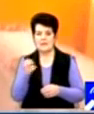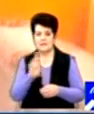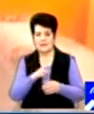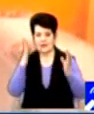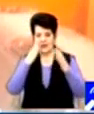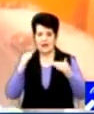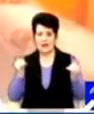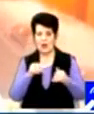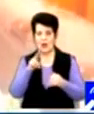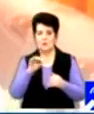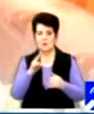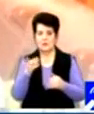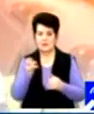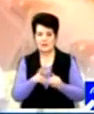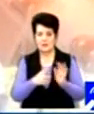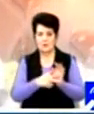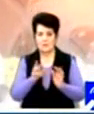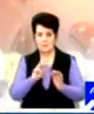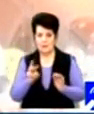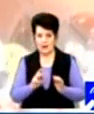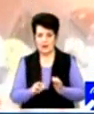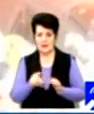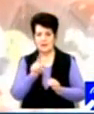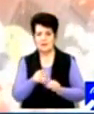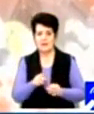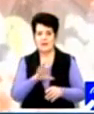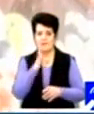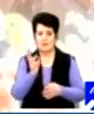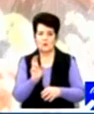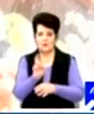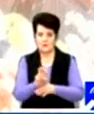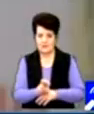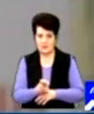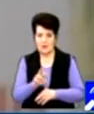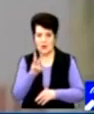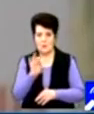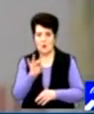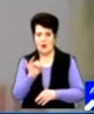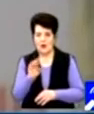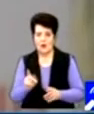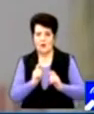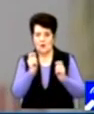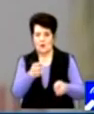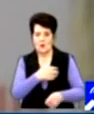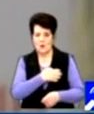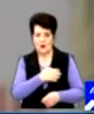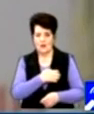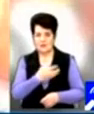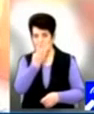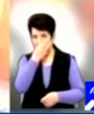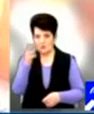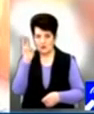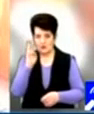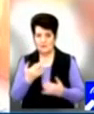Pe 8 martie, starețul mănăstirii, arhimandritul Melchisedec, i-a făcut o vizită lui Ion Moraru și i-a înmânat Ordinul Ștefan cel Mare și